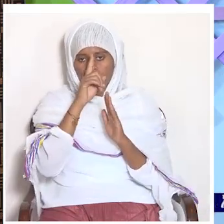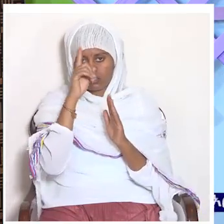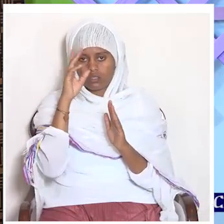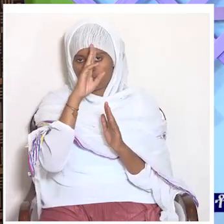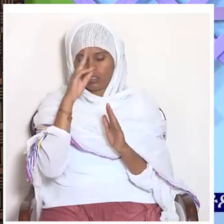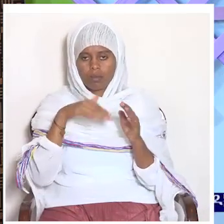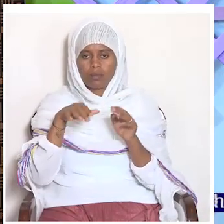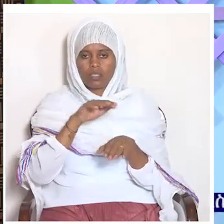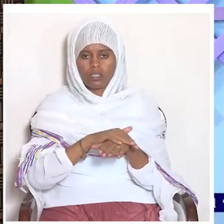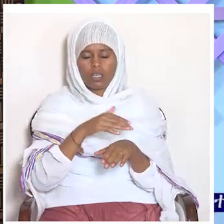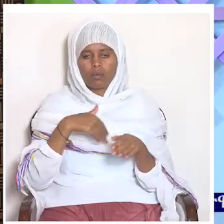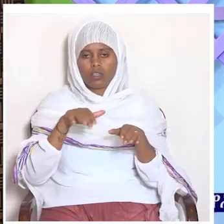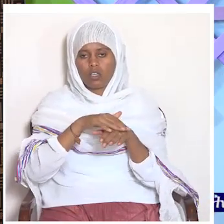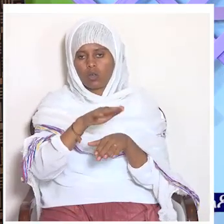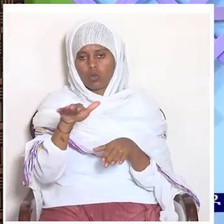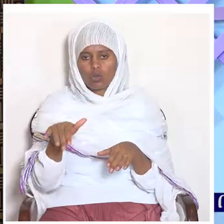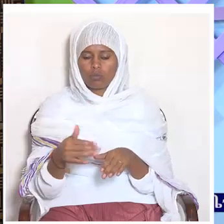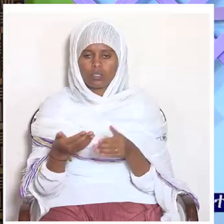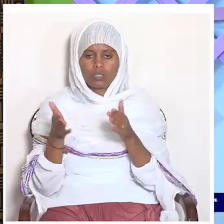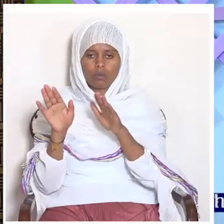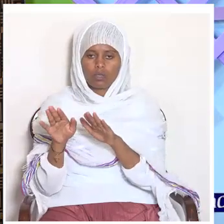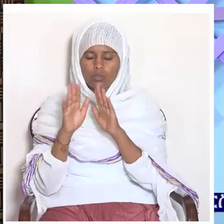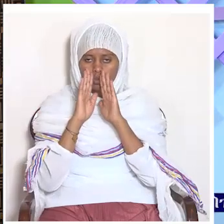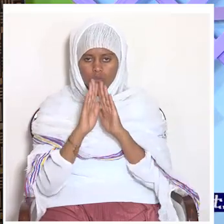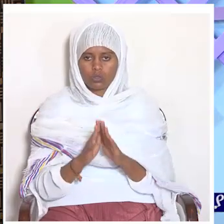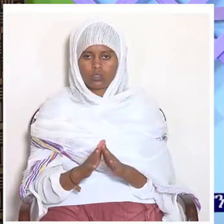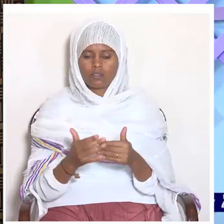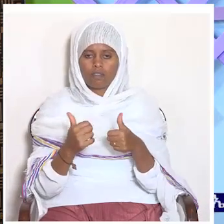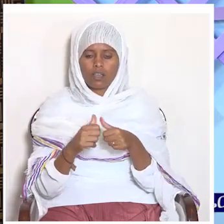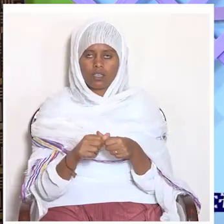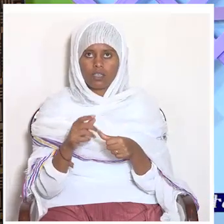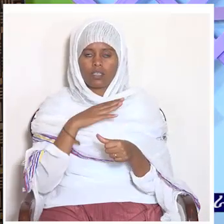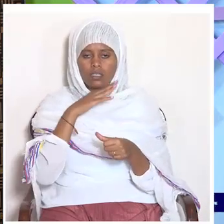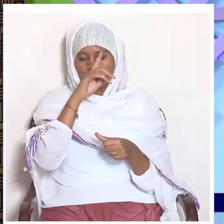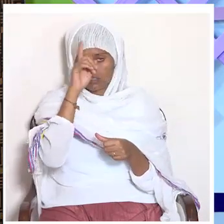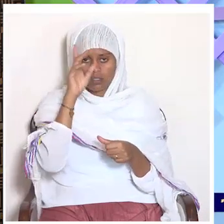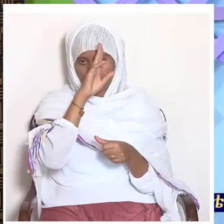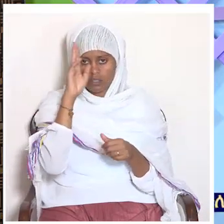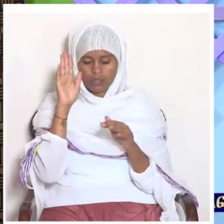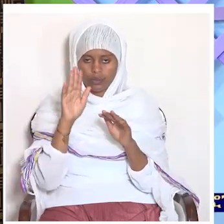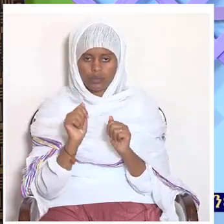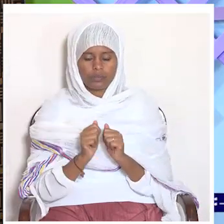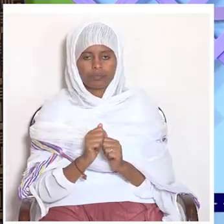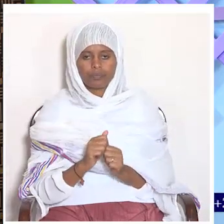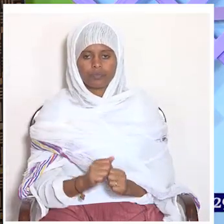ክርስቶስ ቅድስት ድንግል እውን ኣብ ልዕለይን ኣብ ልዕኽልኹምን ክትባርኽ ቅዱስ ፈቓዳ ይኹነልና።